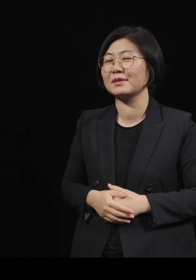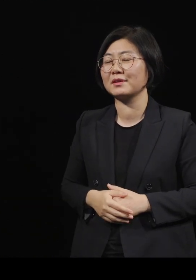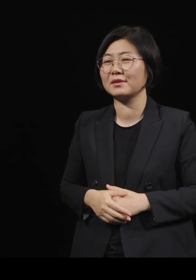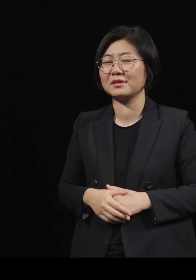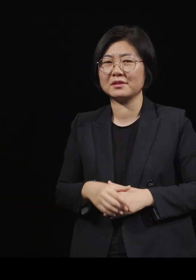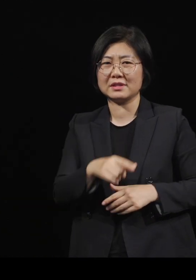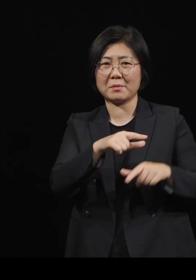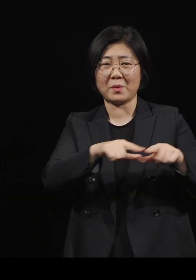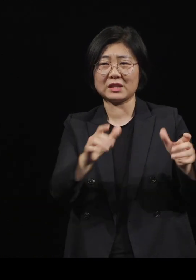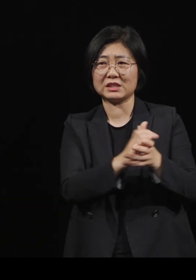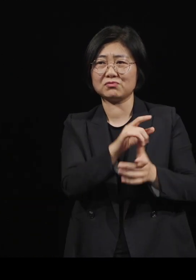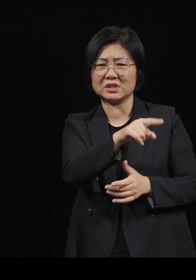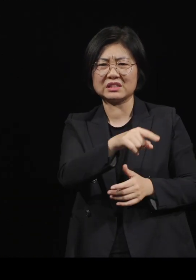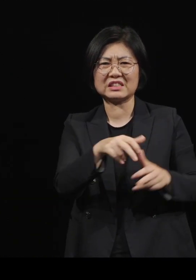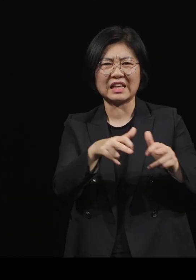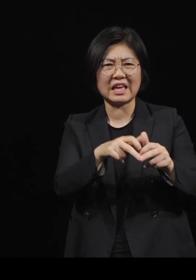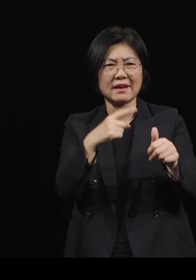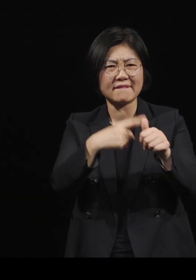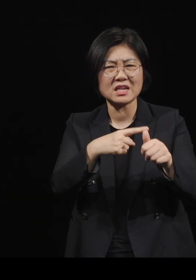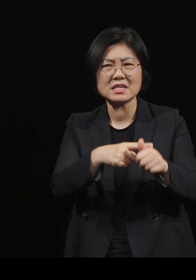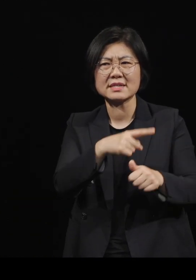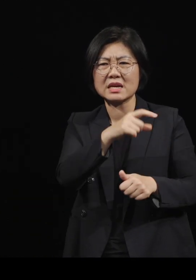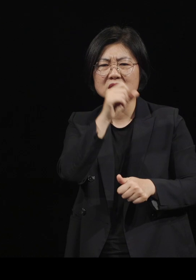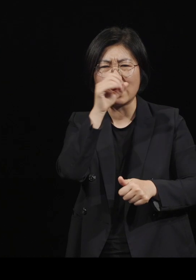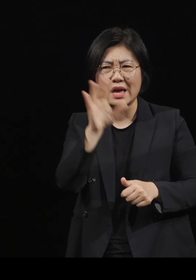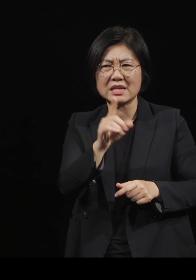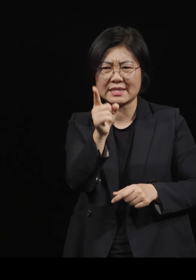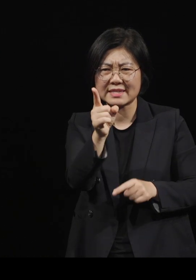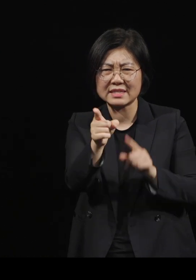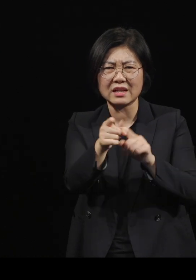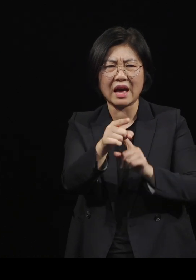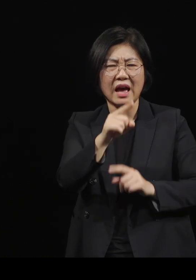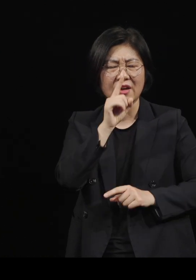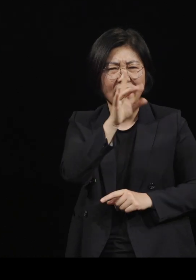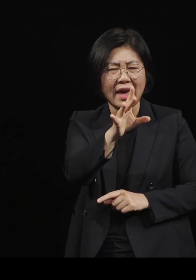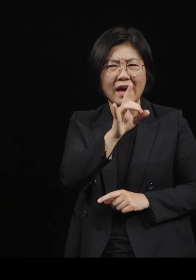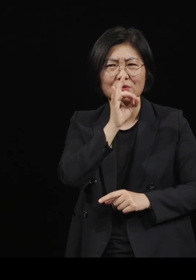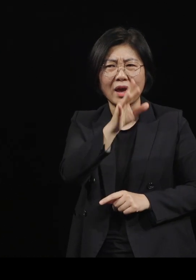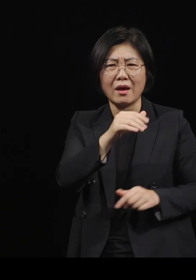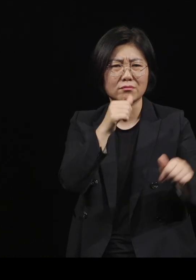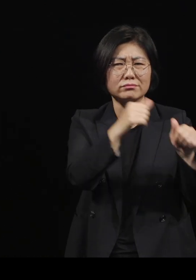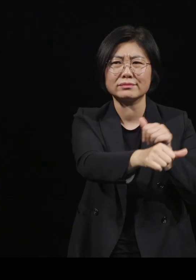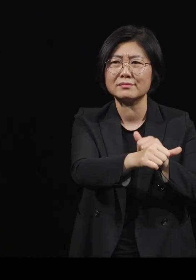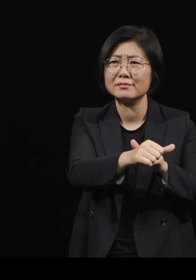비장애인에게 장애인을 비하하고 손가락질하면 안 된다고 주장하는 나는